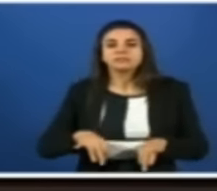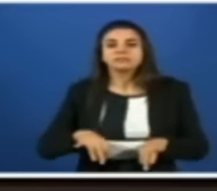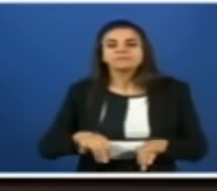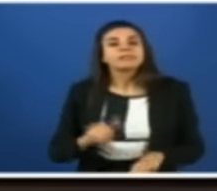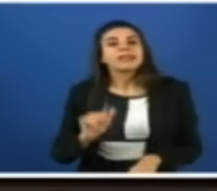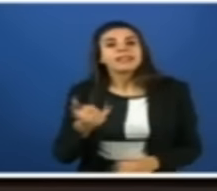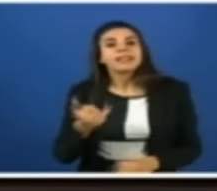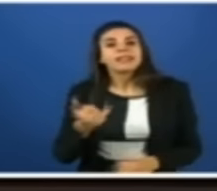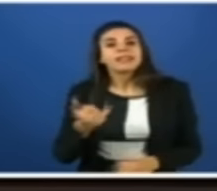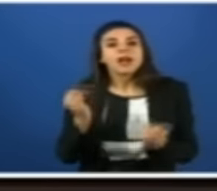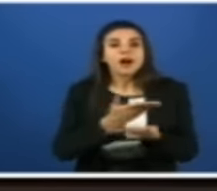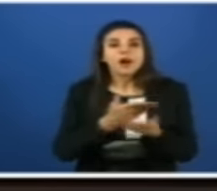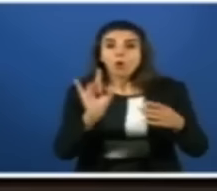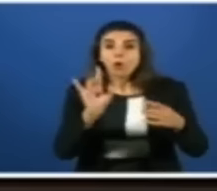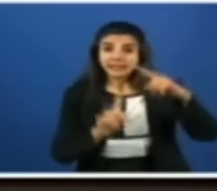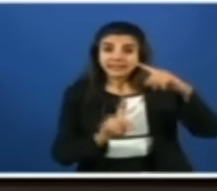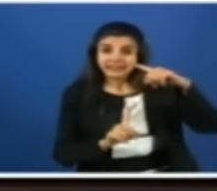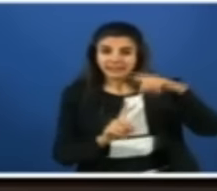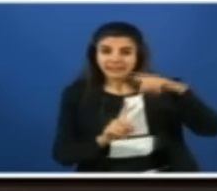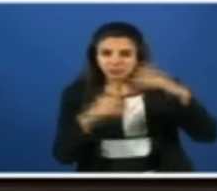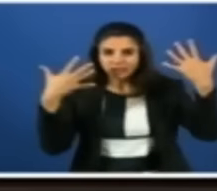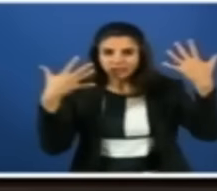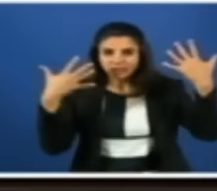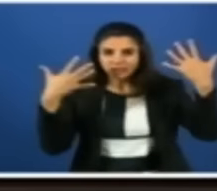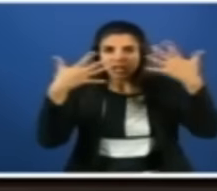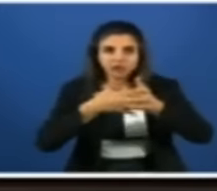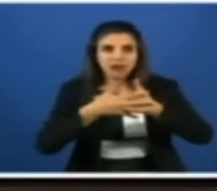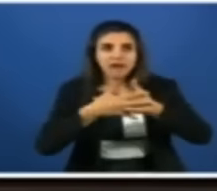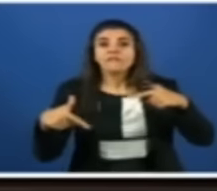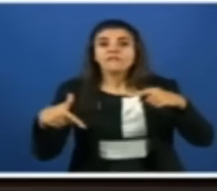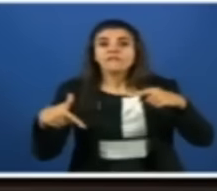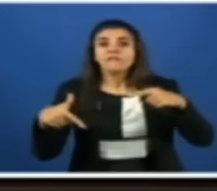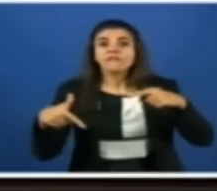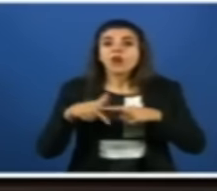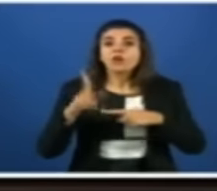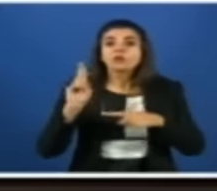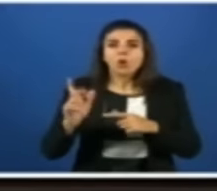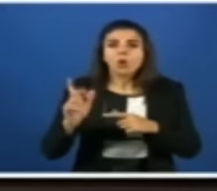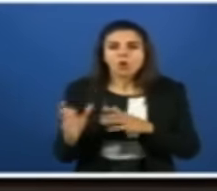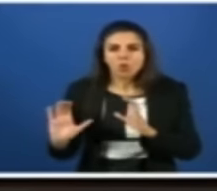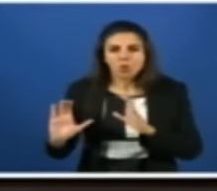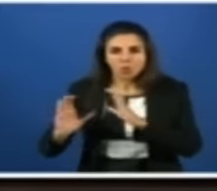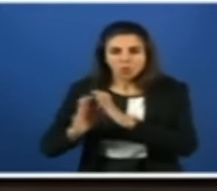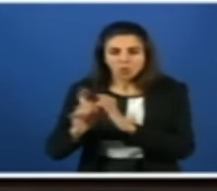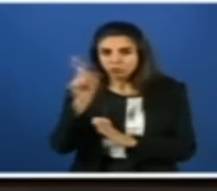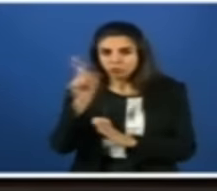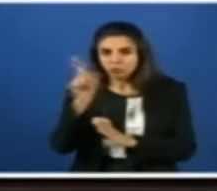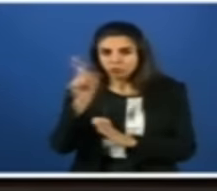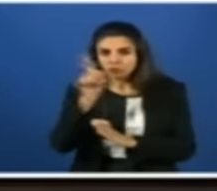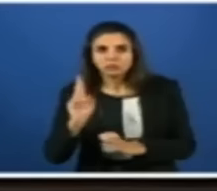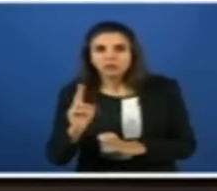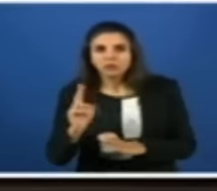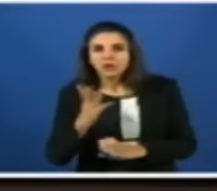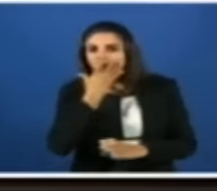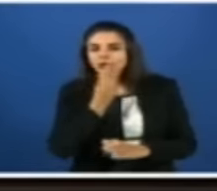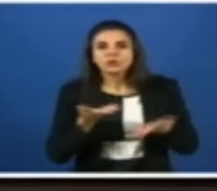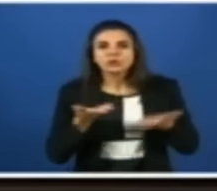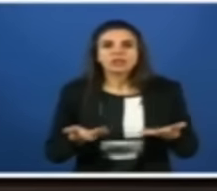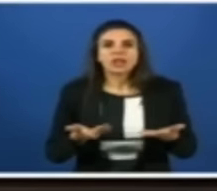arkadaşlar, 15 Temmuz gecesi FETÖ örgütü tarafından bu güzel